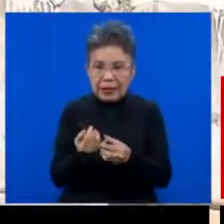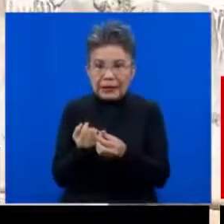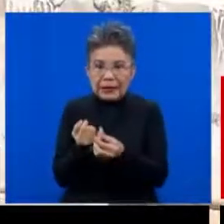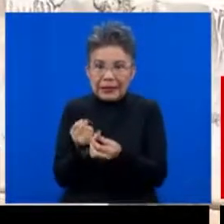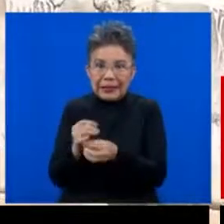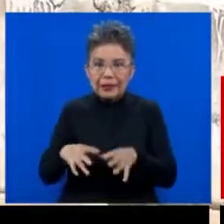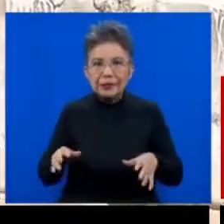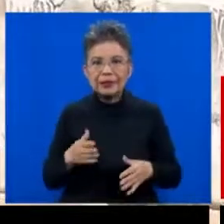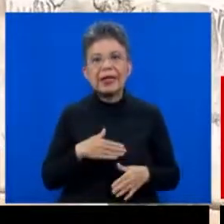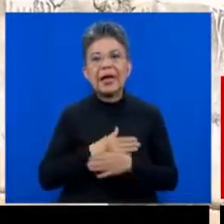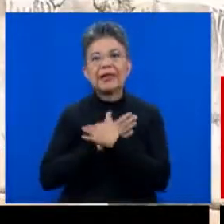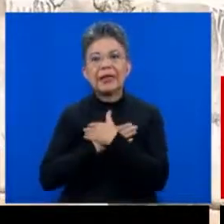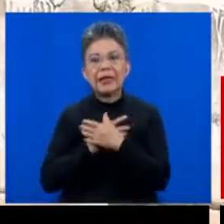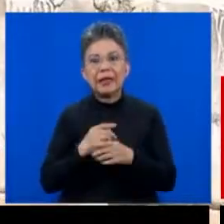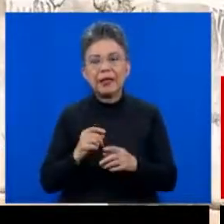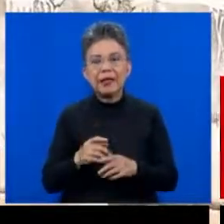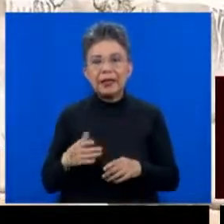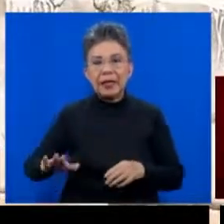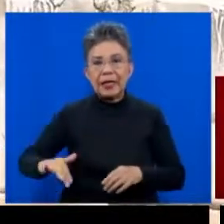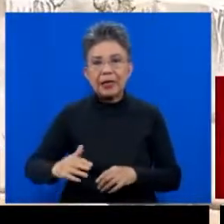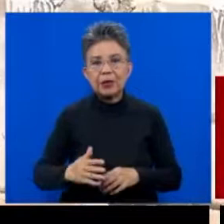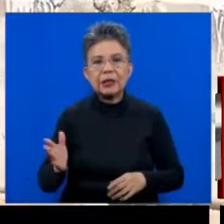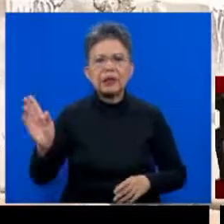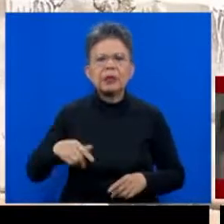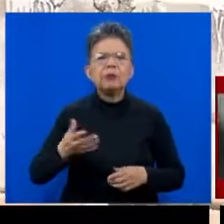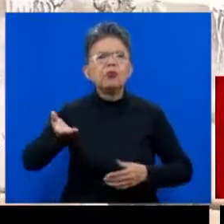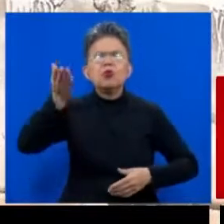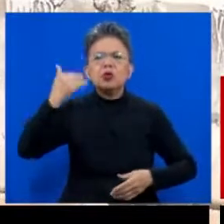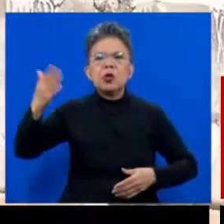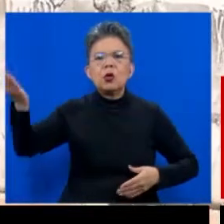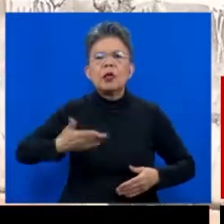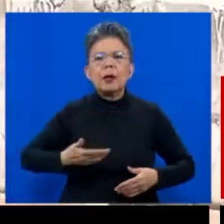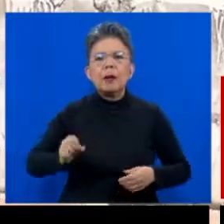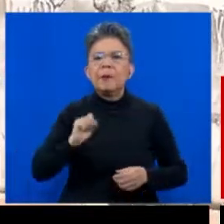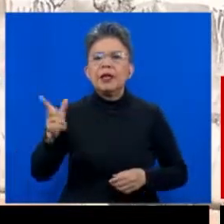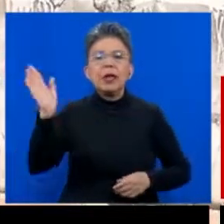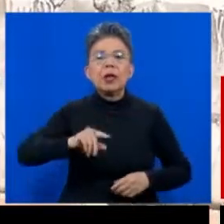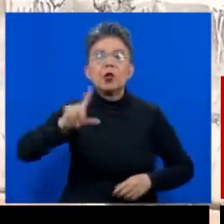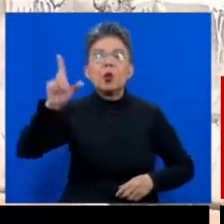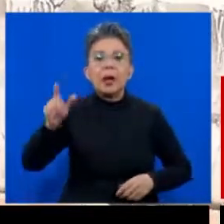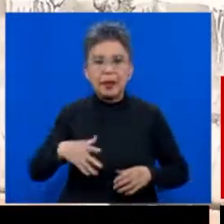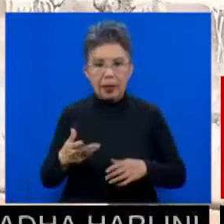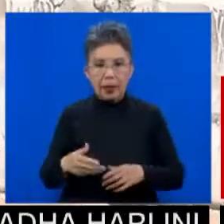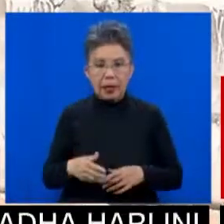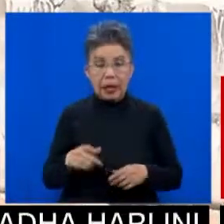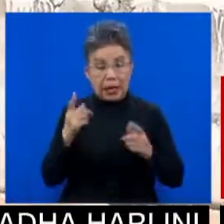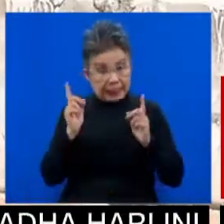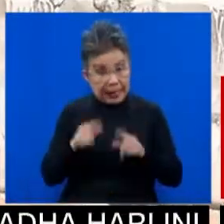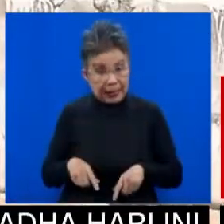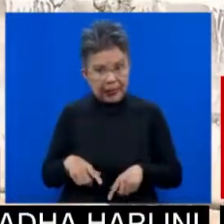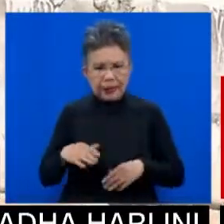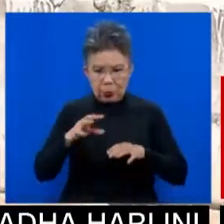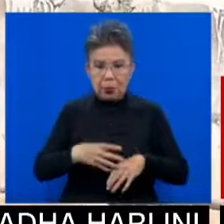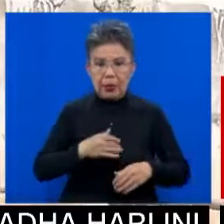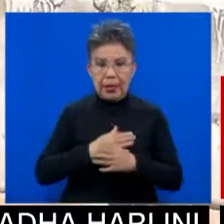di Aceh, bibit ikan lele selalu didatangkan dari luar daerah. Jadi untuk memenuhi